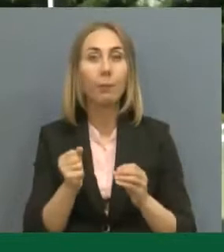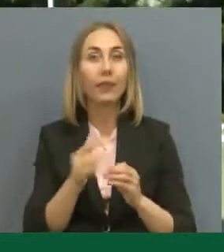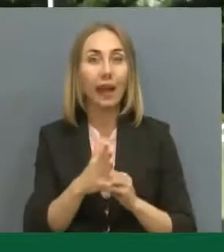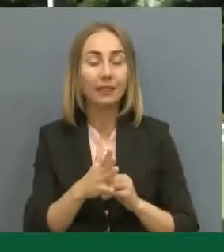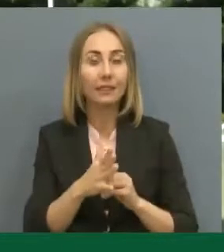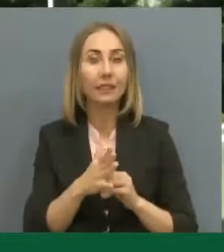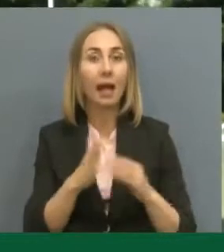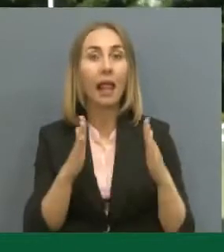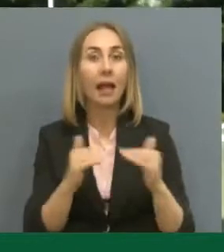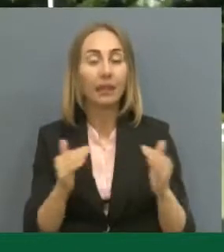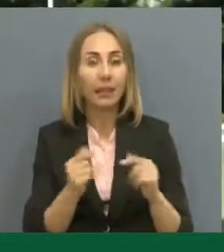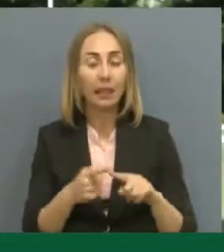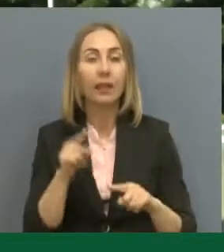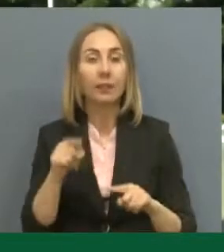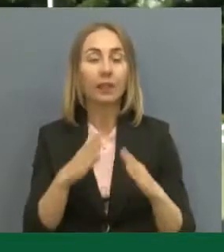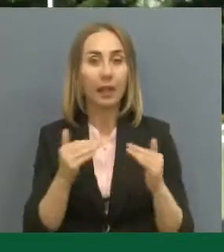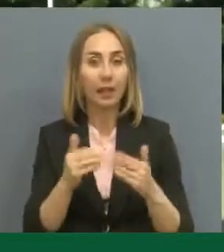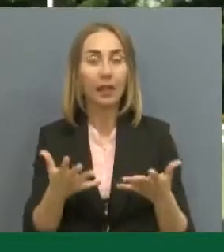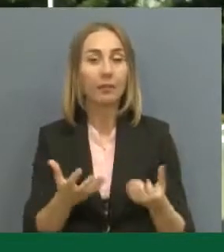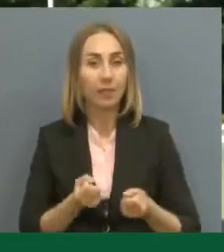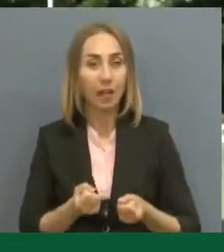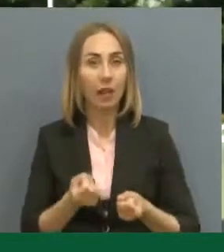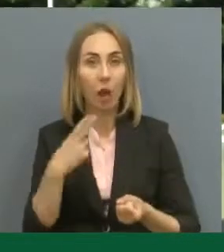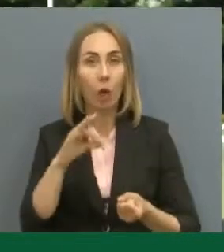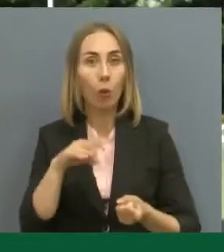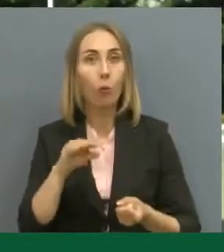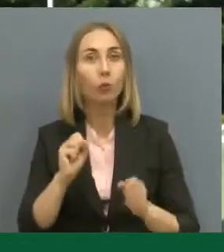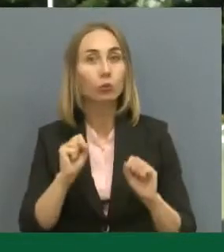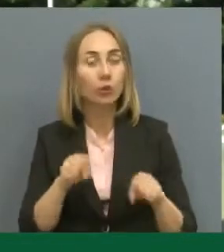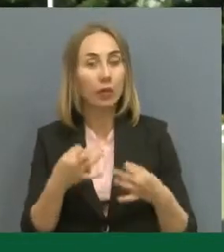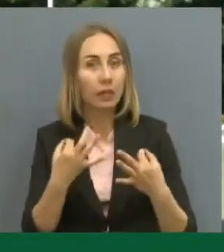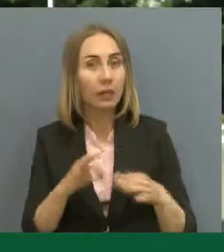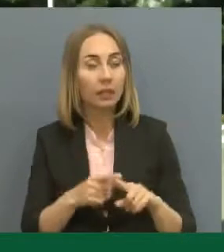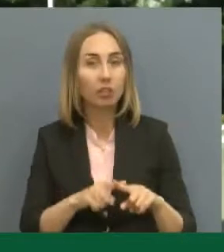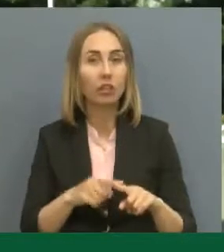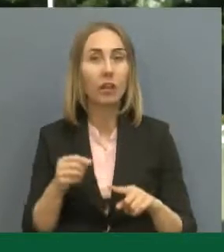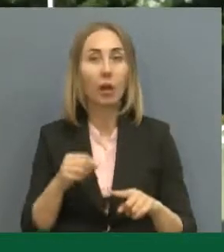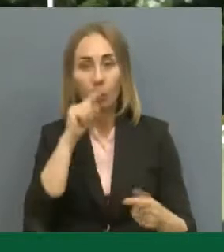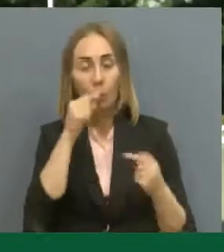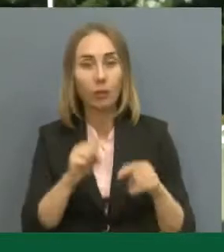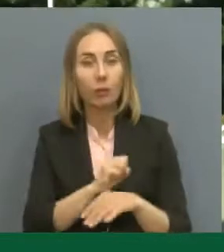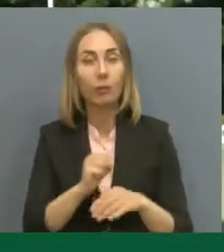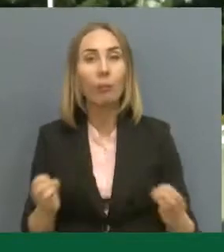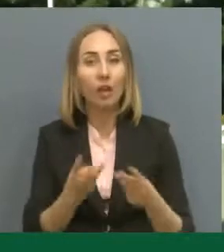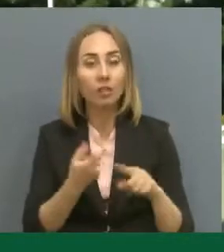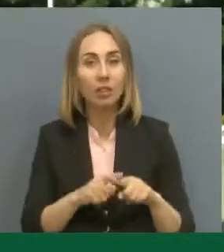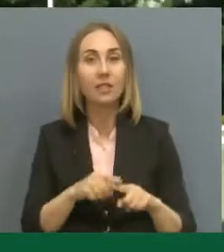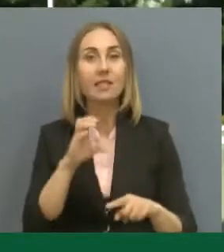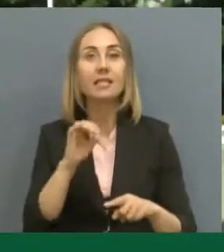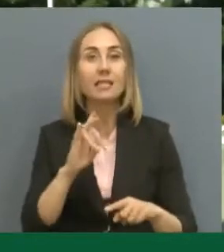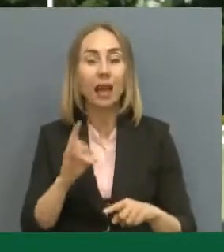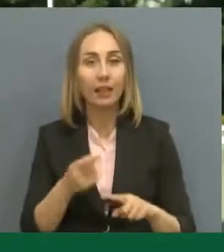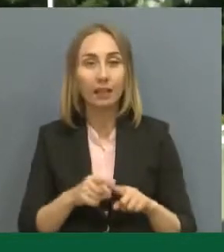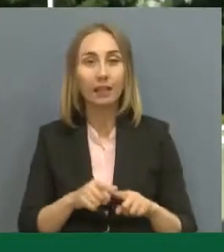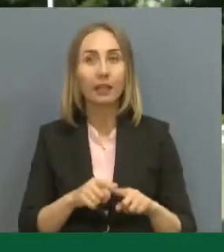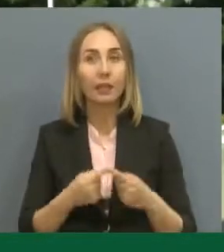Данные лагеря получили допуск со стороны противопожарной службы, со стороны Департамента санитарно-эпидемиологического контроля. И наши